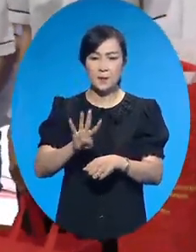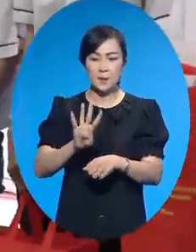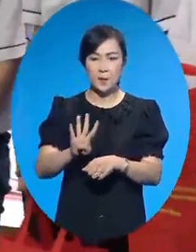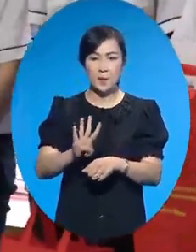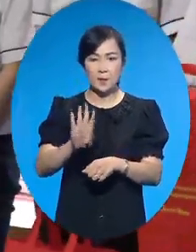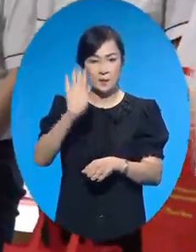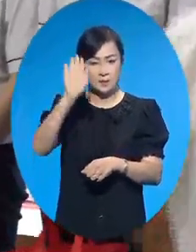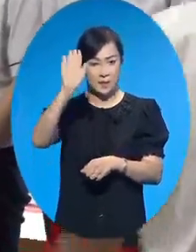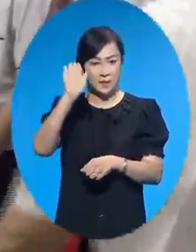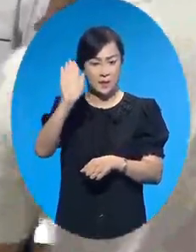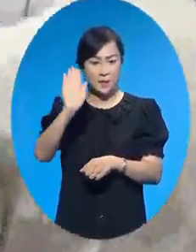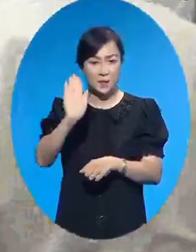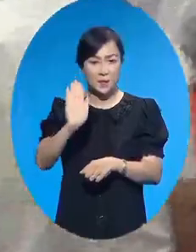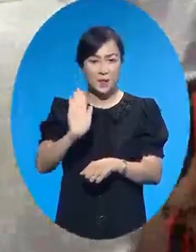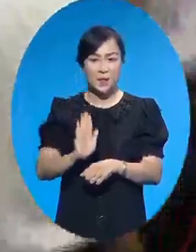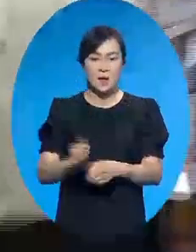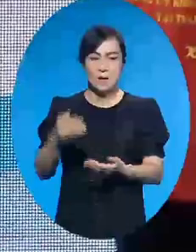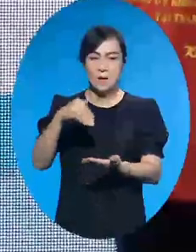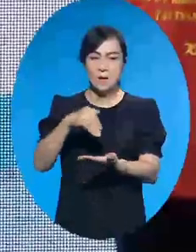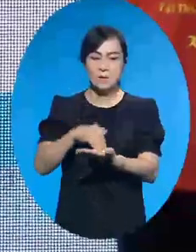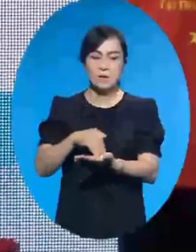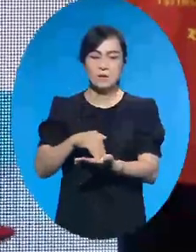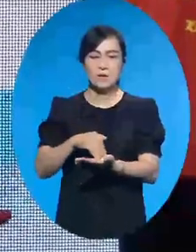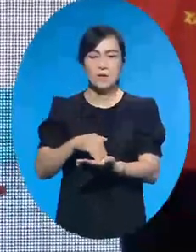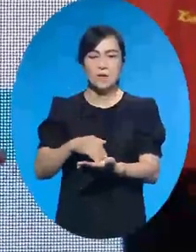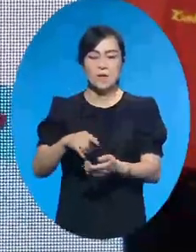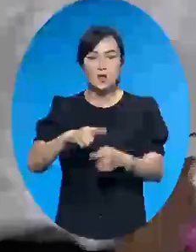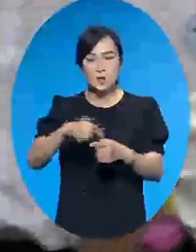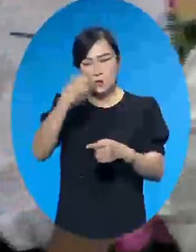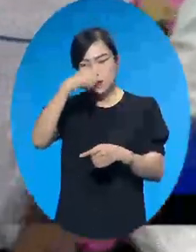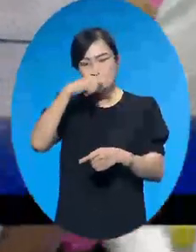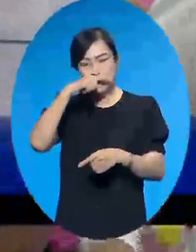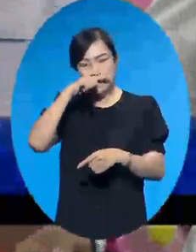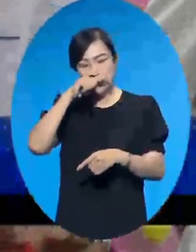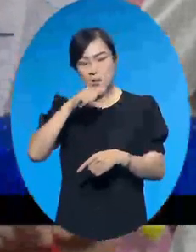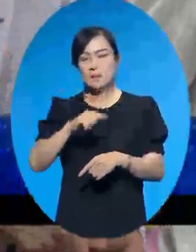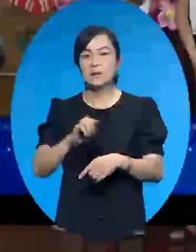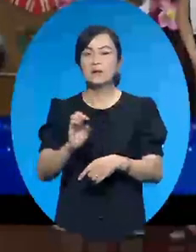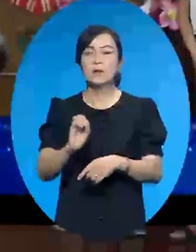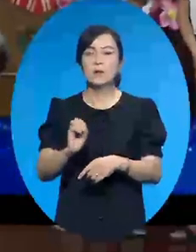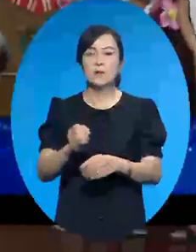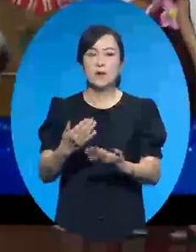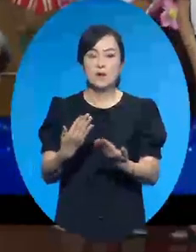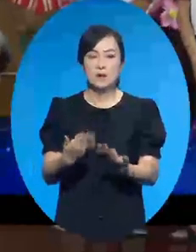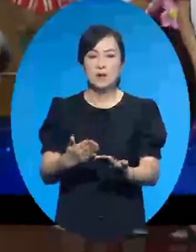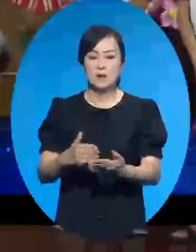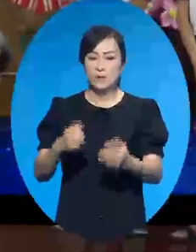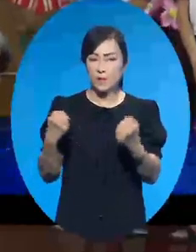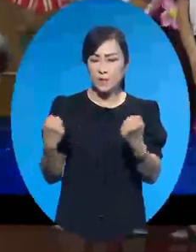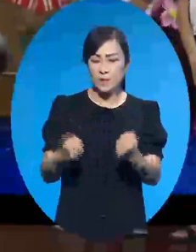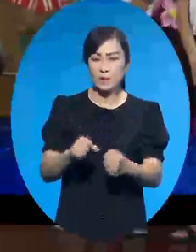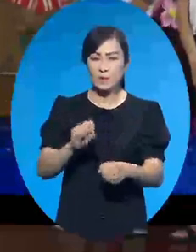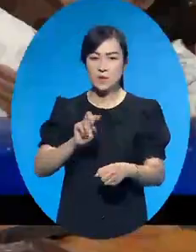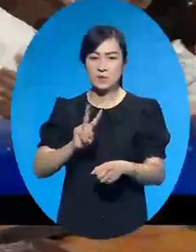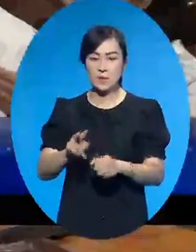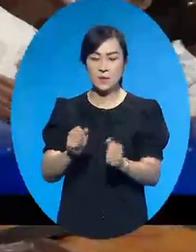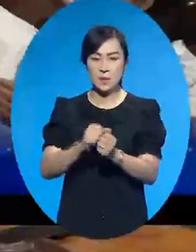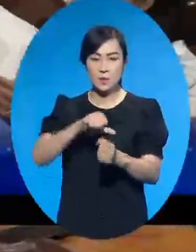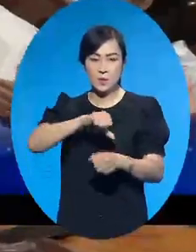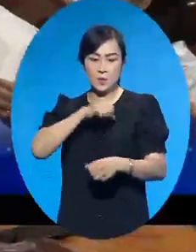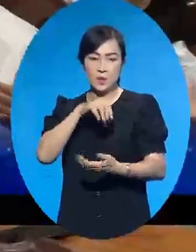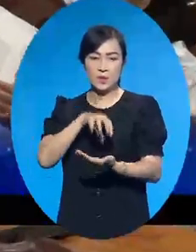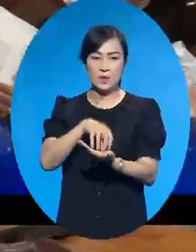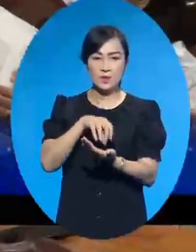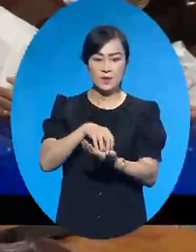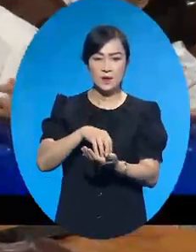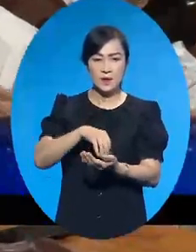2023-2024 đã bắt đầu, dẫu không thể bù đắp hết những thiếu hụt tình thương khi mất cha, vắng mẹ. Thế nhưng với sự nỗ lực của các đơn vị cùng chính quyền địa phương,